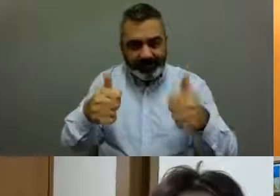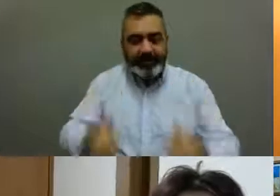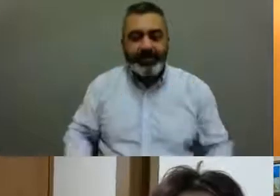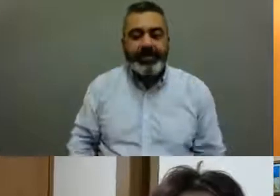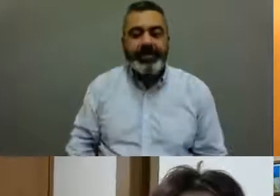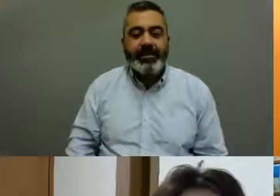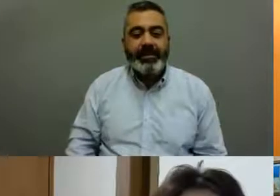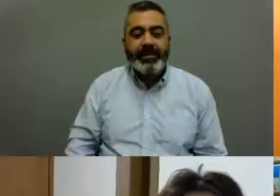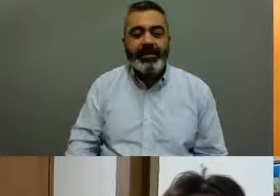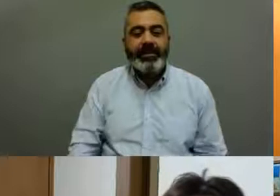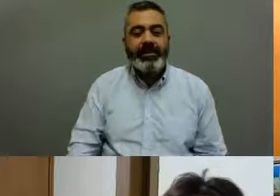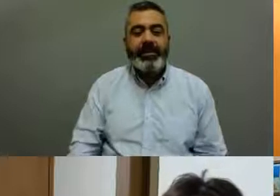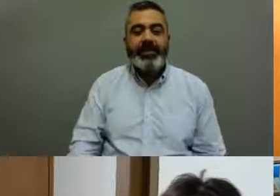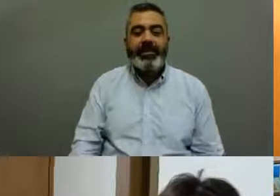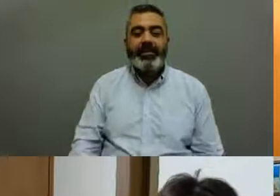Γεια χαρά.